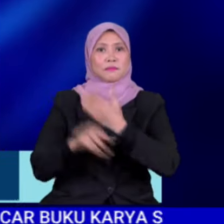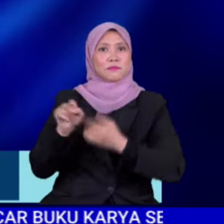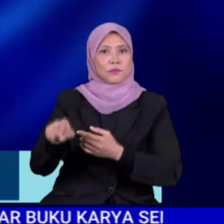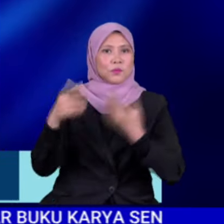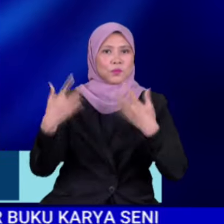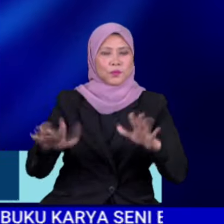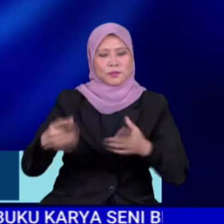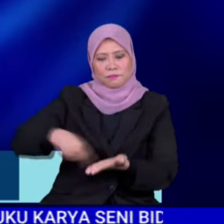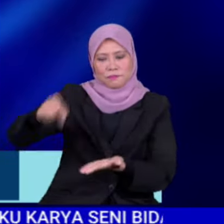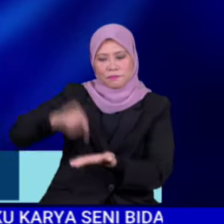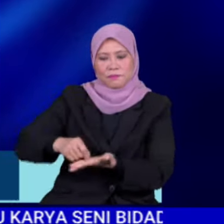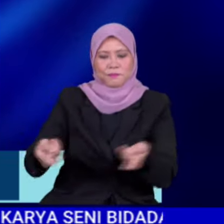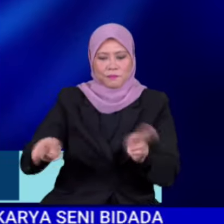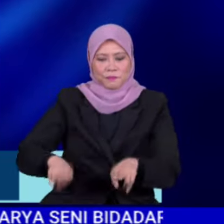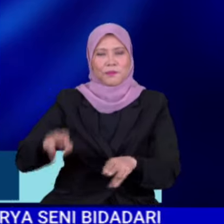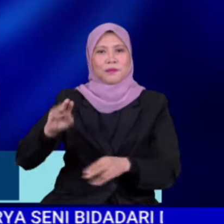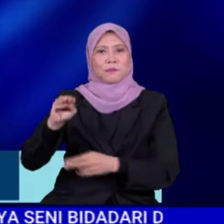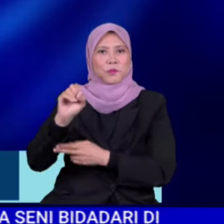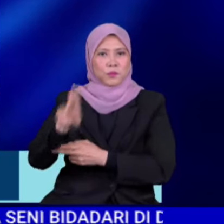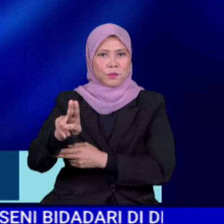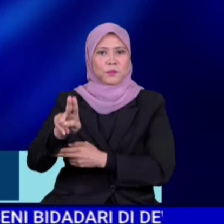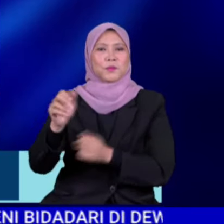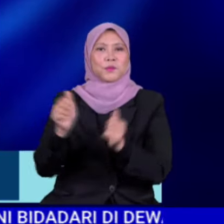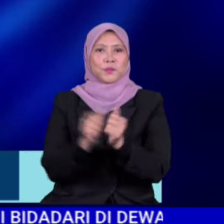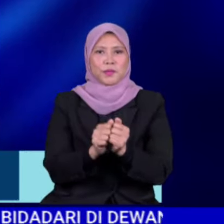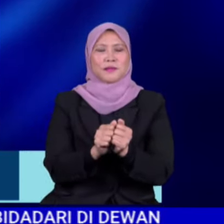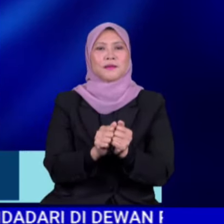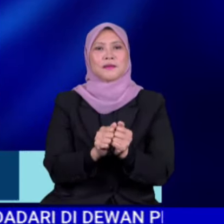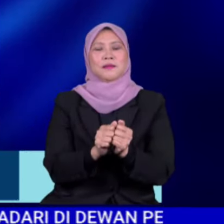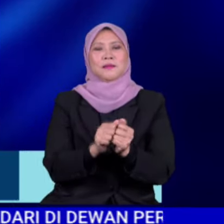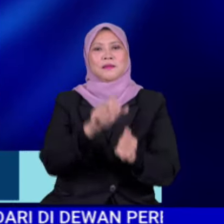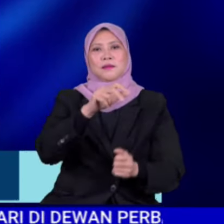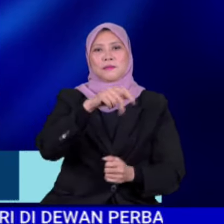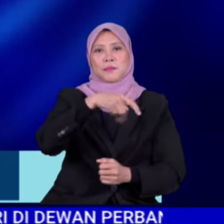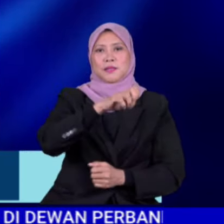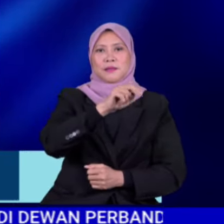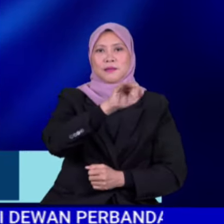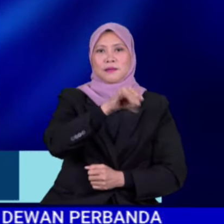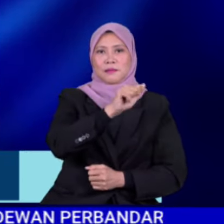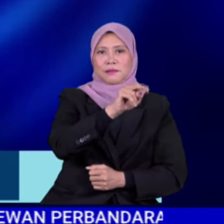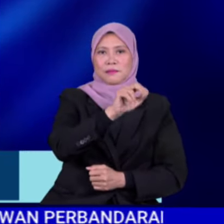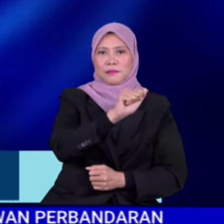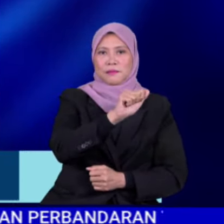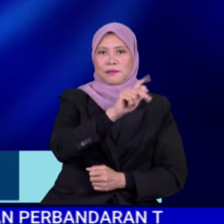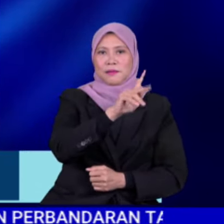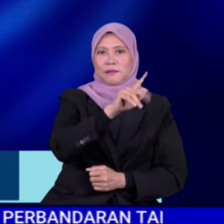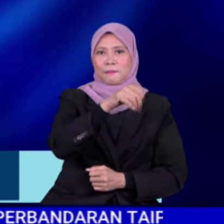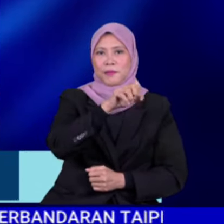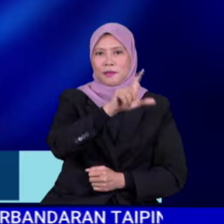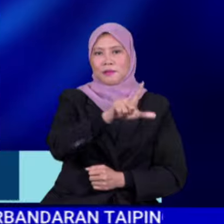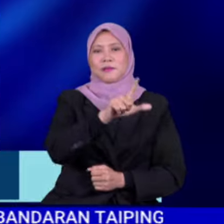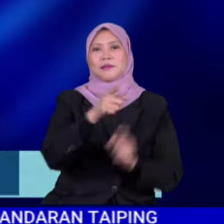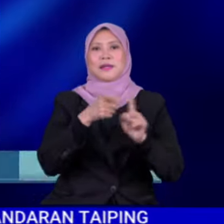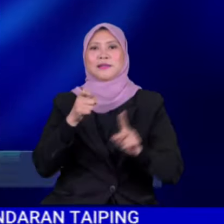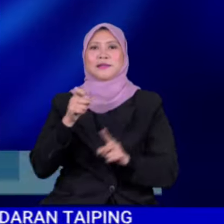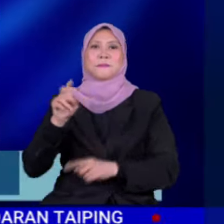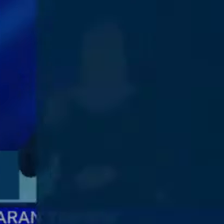berkenaan telah menandatangani perjanjian persefahaman dengan penjana kapital pada hari ketiga misi oleh MITI.